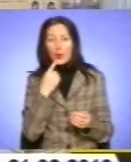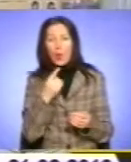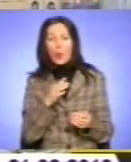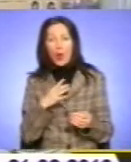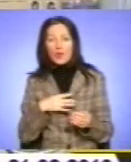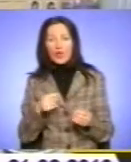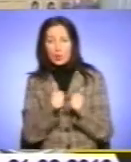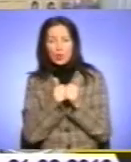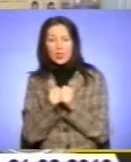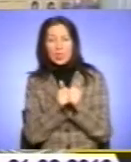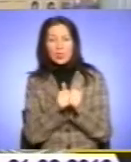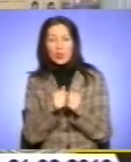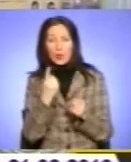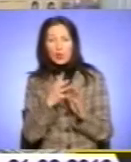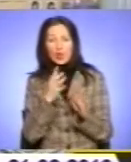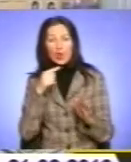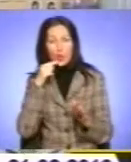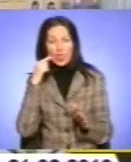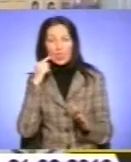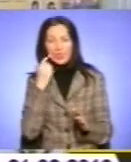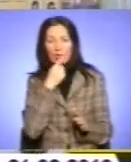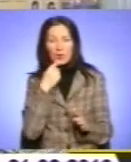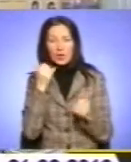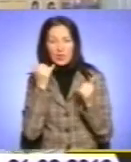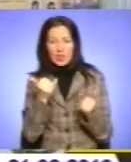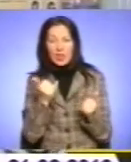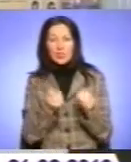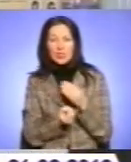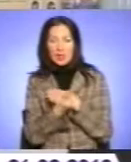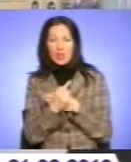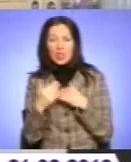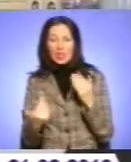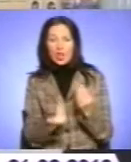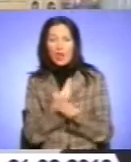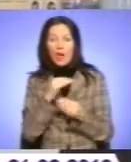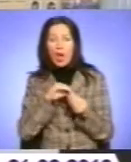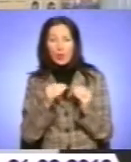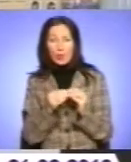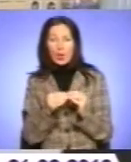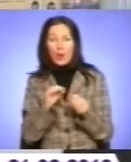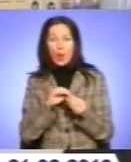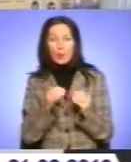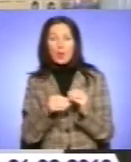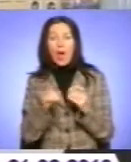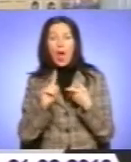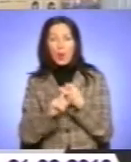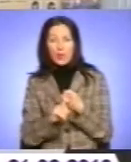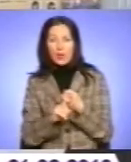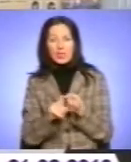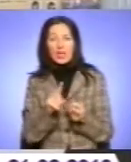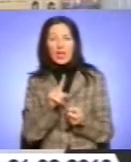російської мови, то зараз у нас з'явилася нова проблема. Проблема пов'язана